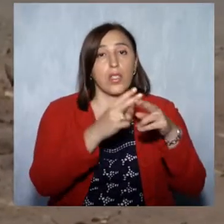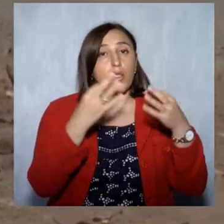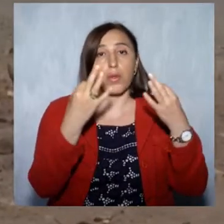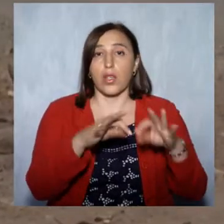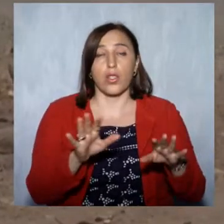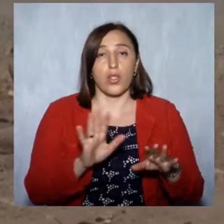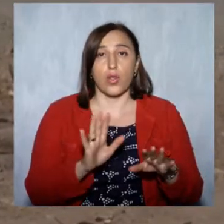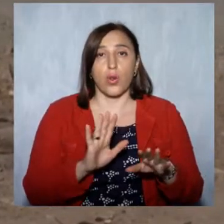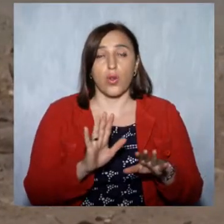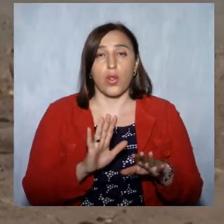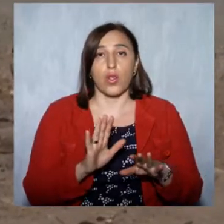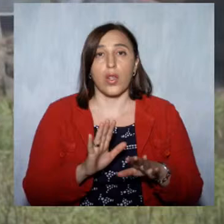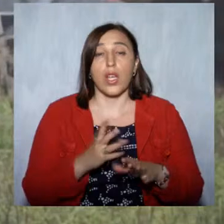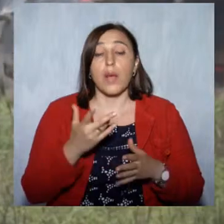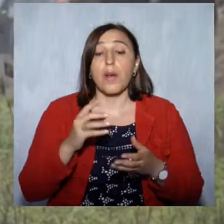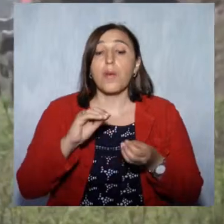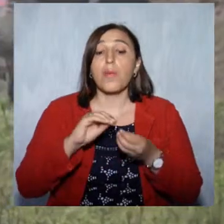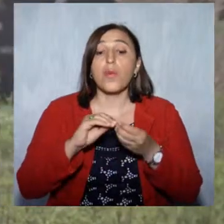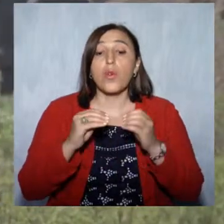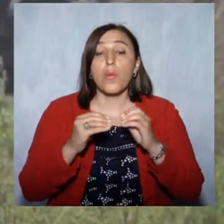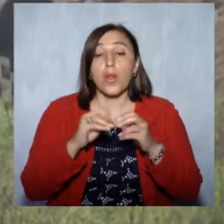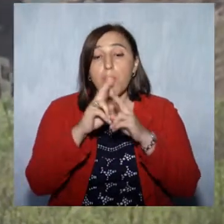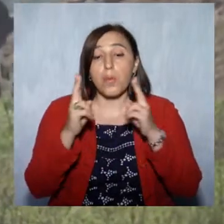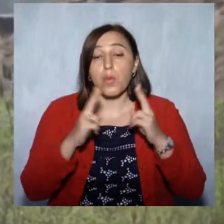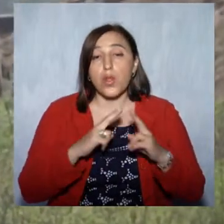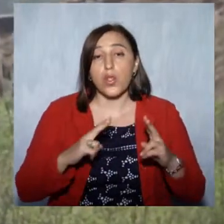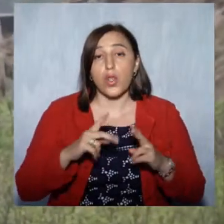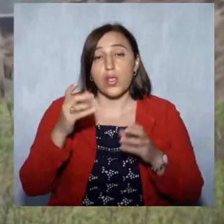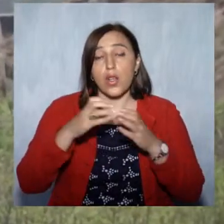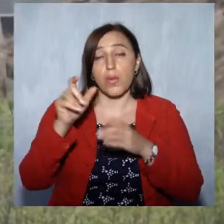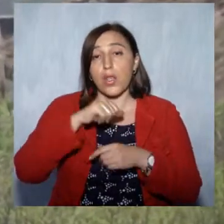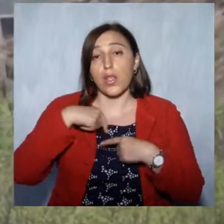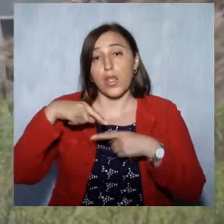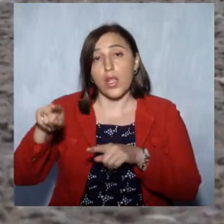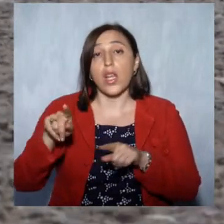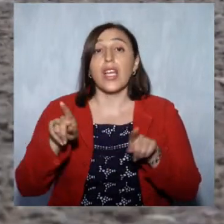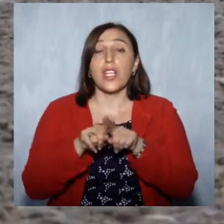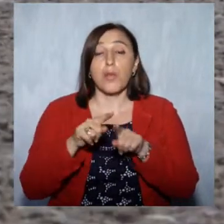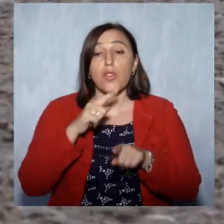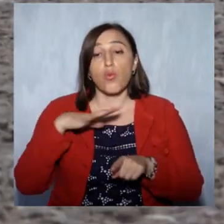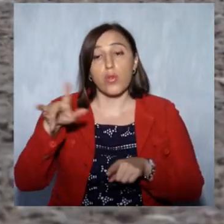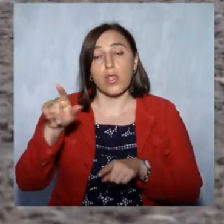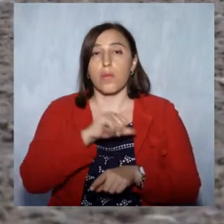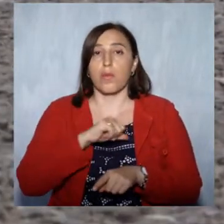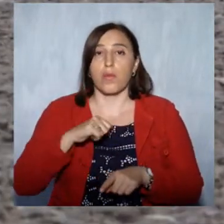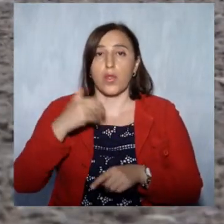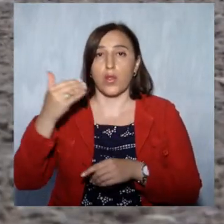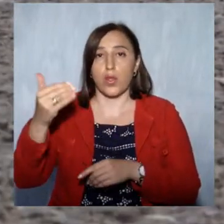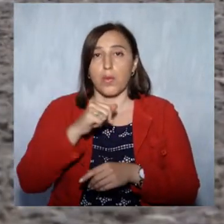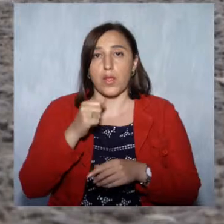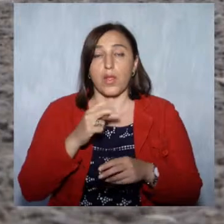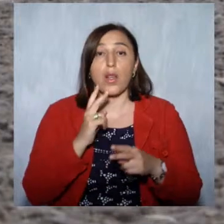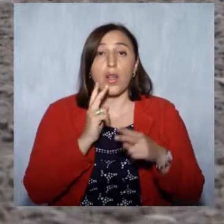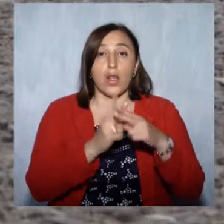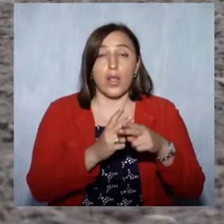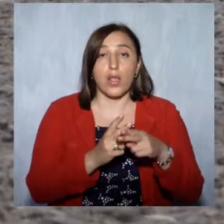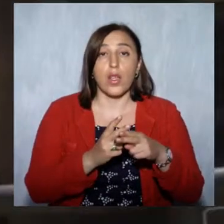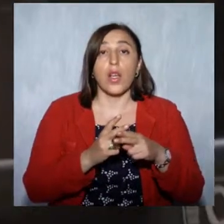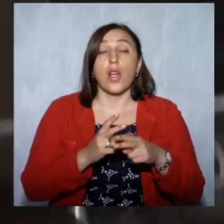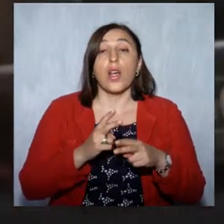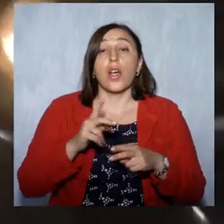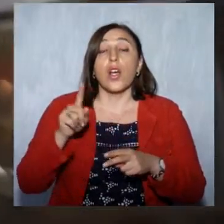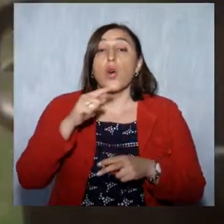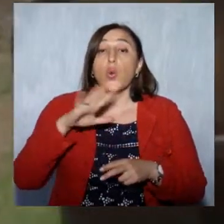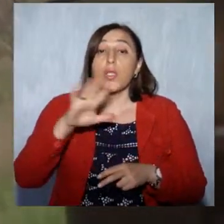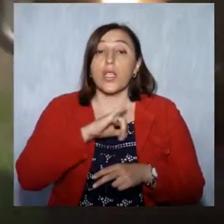նկարտումները։ Հիմա խնդիրը միջազգային անռուսանն է, ու առաջերտի Ռուսաստանիննա։ Այսքան Իրան ծառայելություն